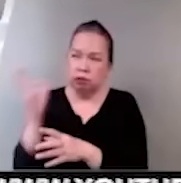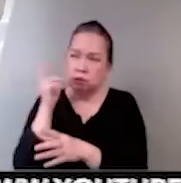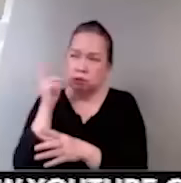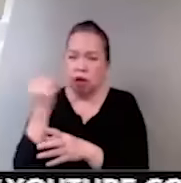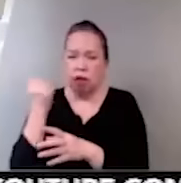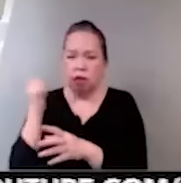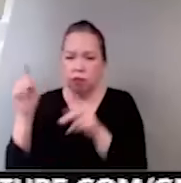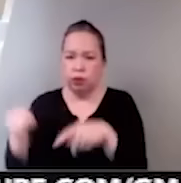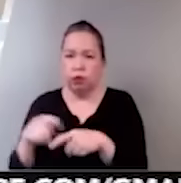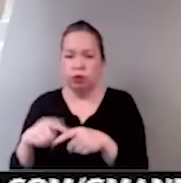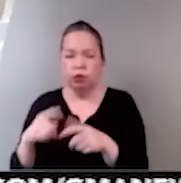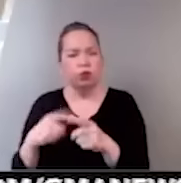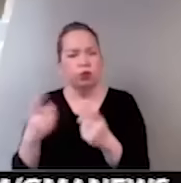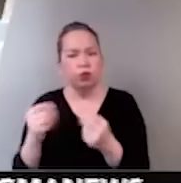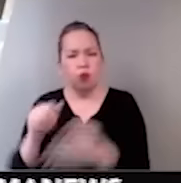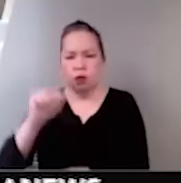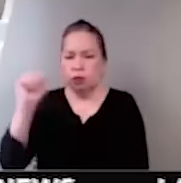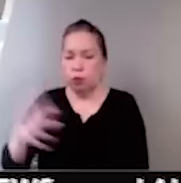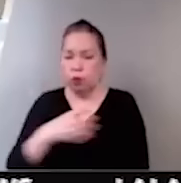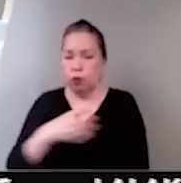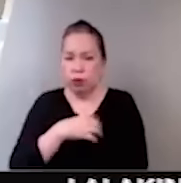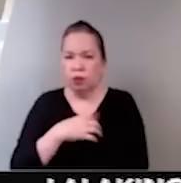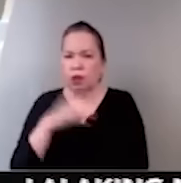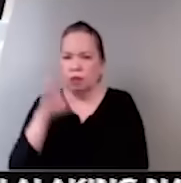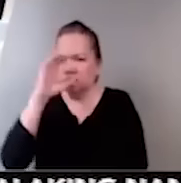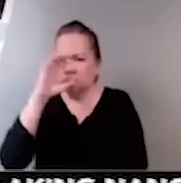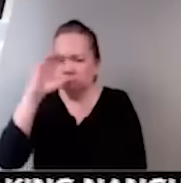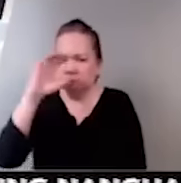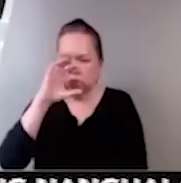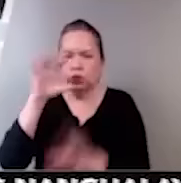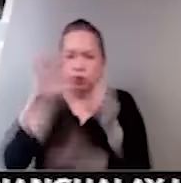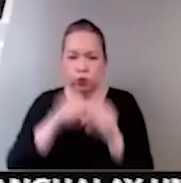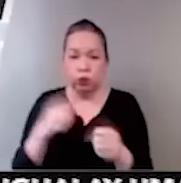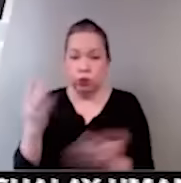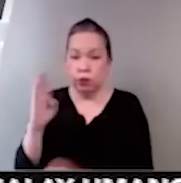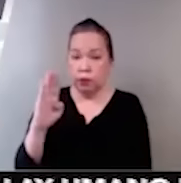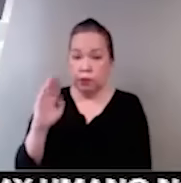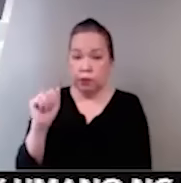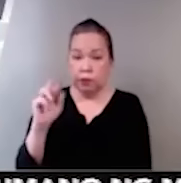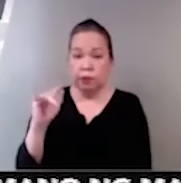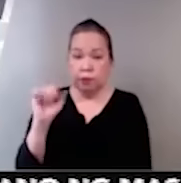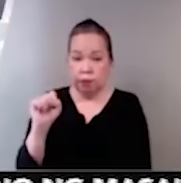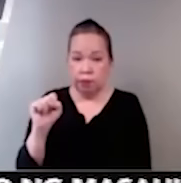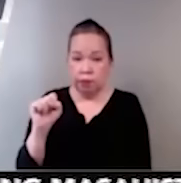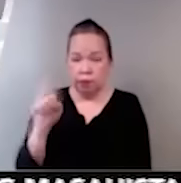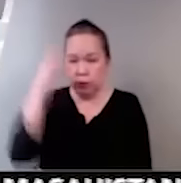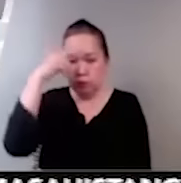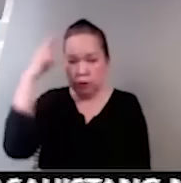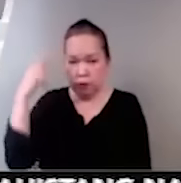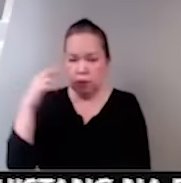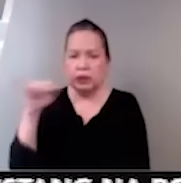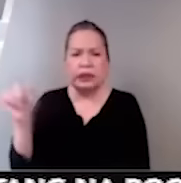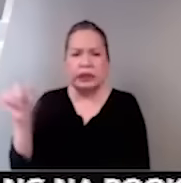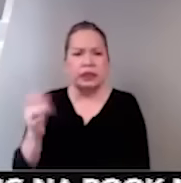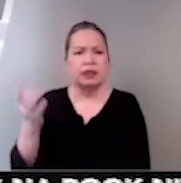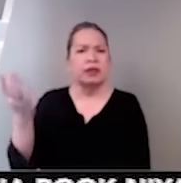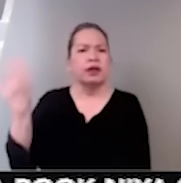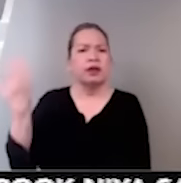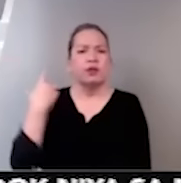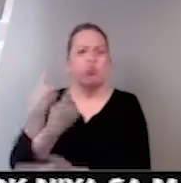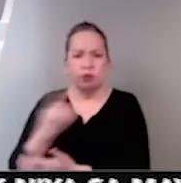ng Antipolo Police, nahuli ang suspect sa Baras Rizal. Ang suspect ay ang binalita rin ng 24 Horas Weekend noong nakaraang Linggo